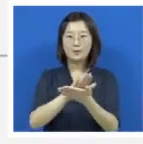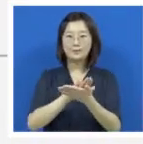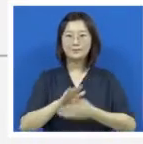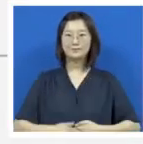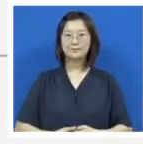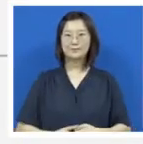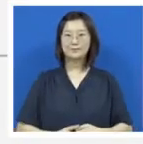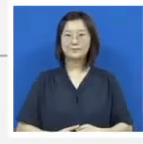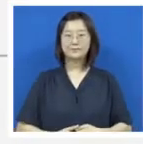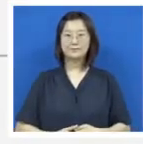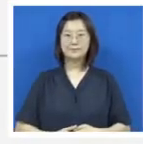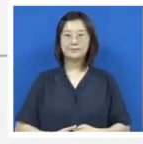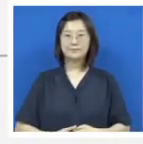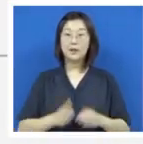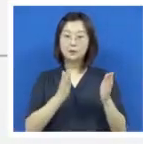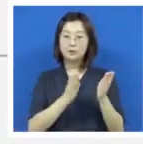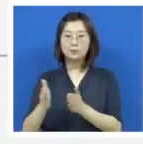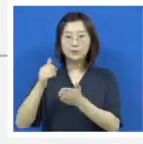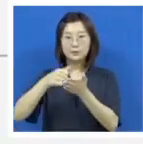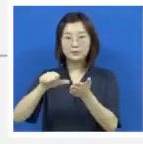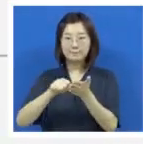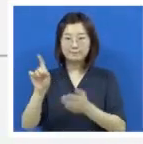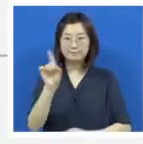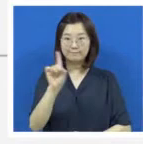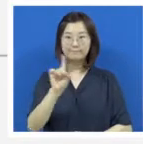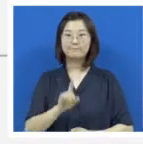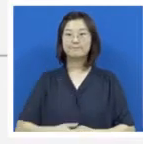입니다 준비